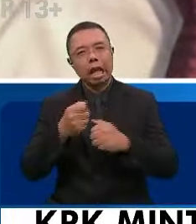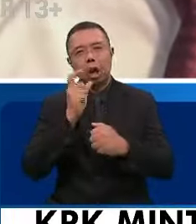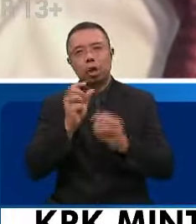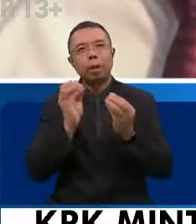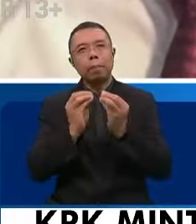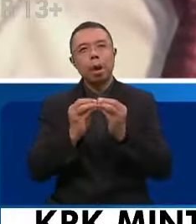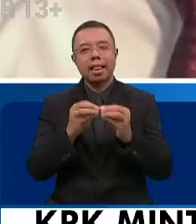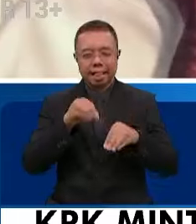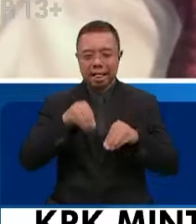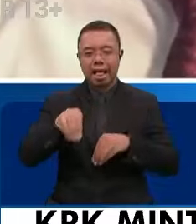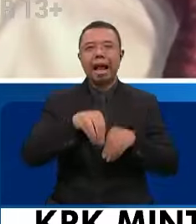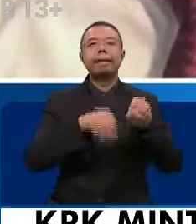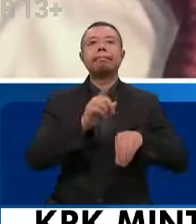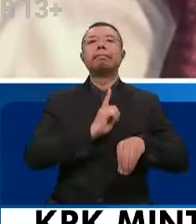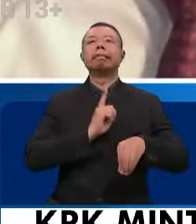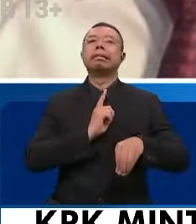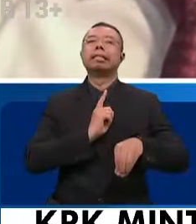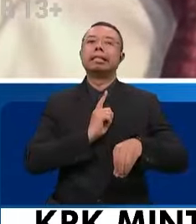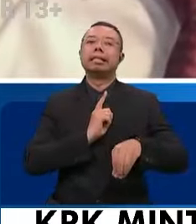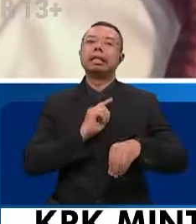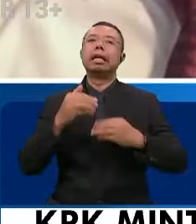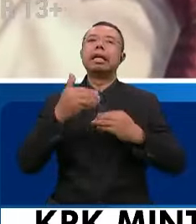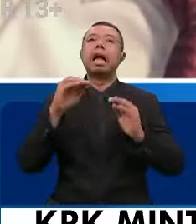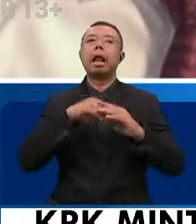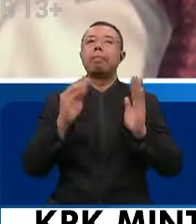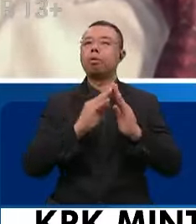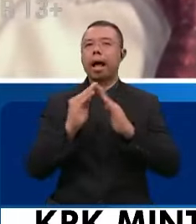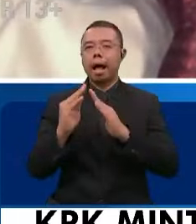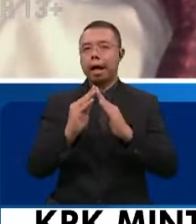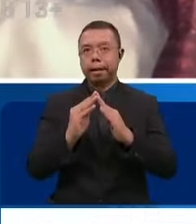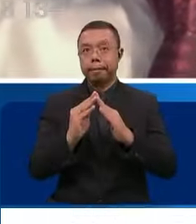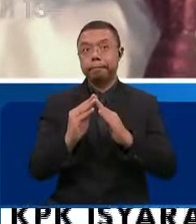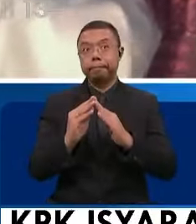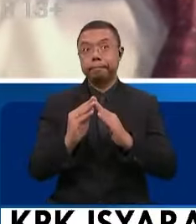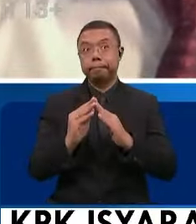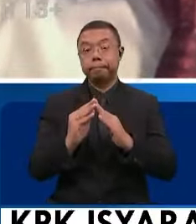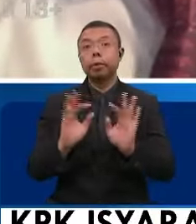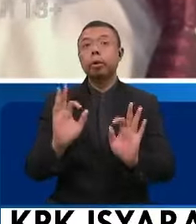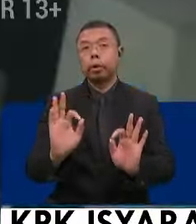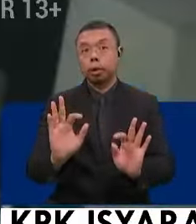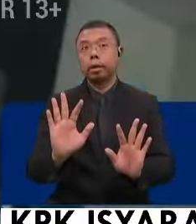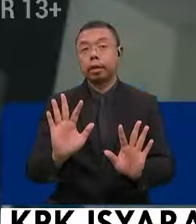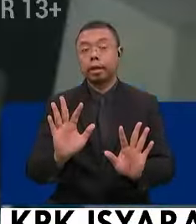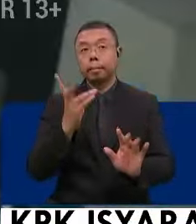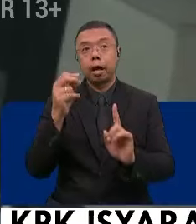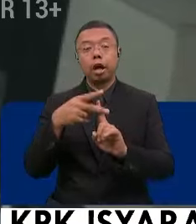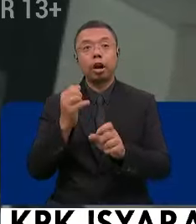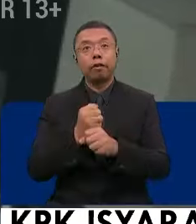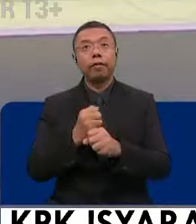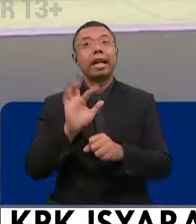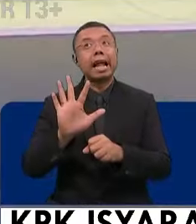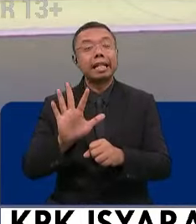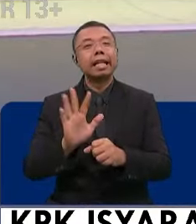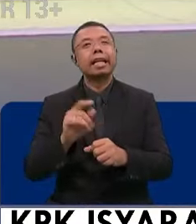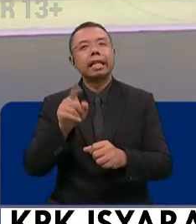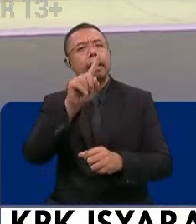dengan beberapa pihak atau stakeholder yang ada di Kota Madiun. Itu. Baik, Pak Rofik dan Pak Edi, di bagian berikut saya ingin tahu